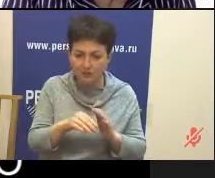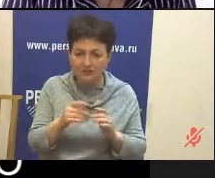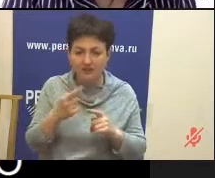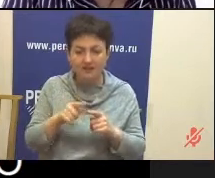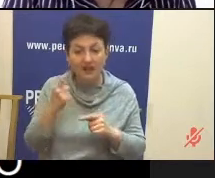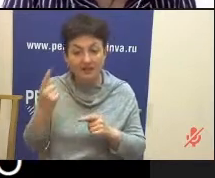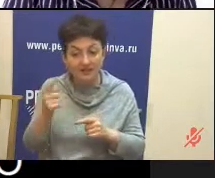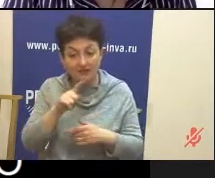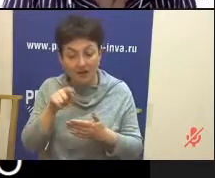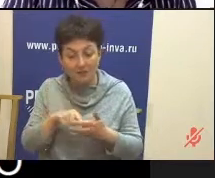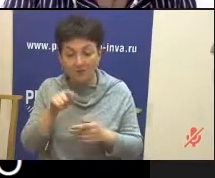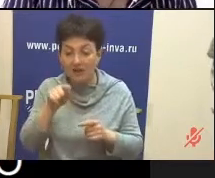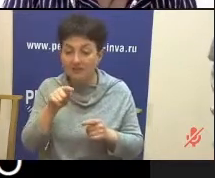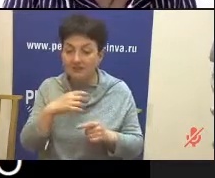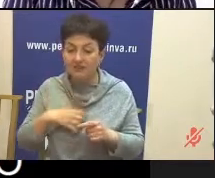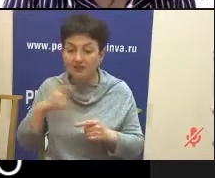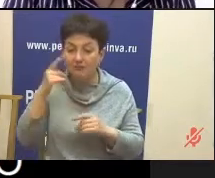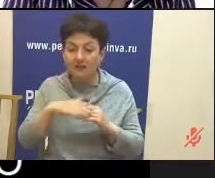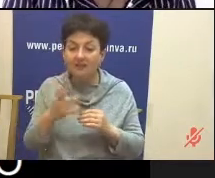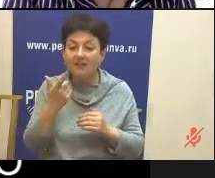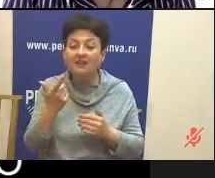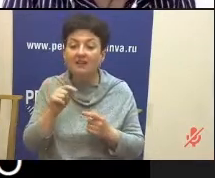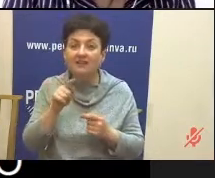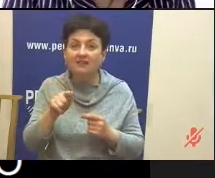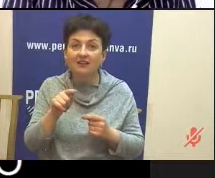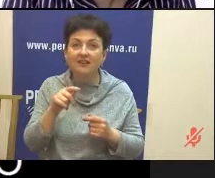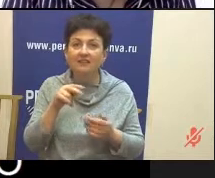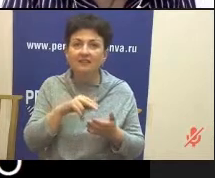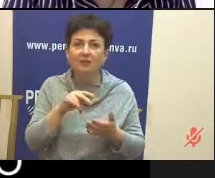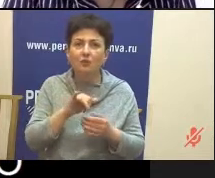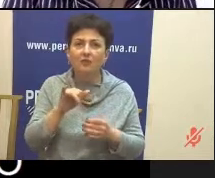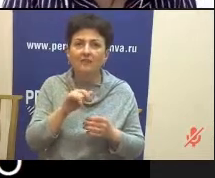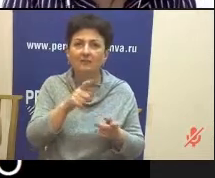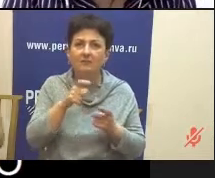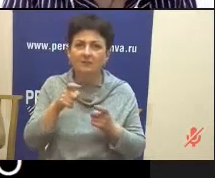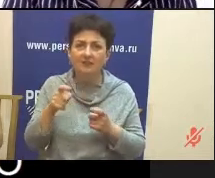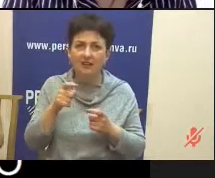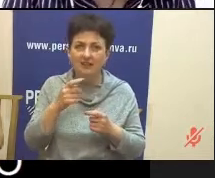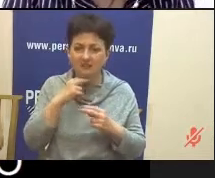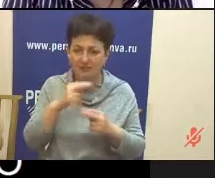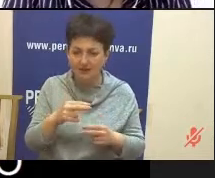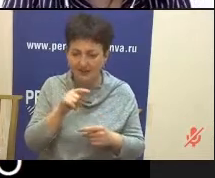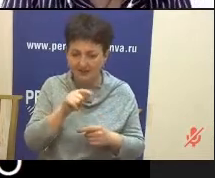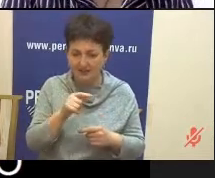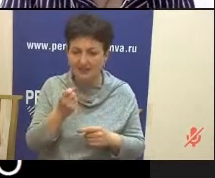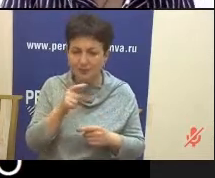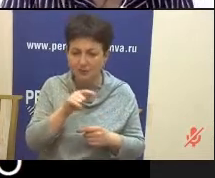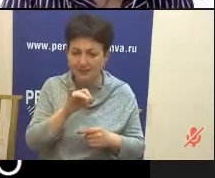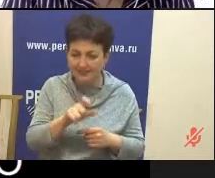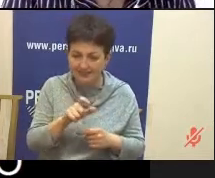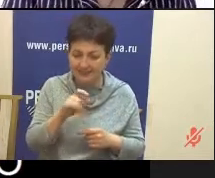куда условно они кладутся, это один вопрос. Здесь важно понять, где вы их ставите, насколько вы к ним